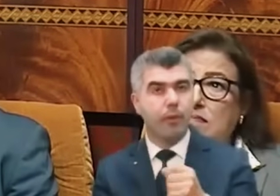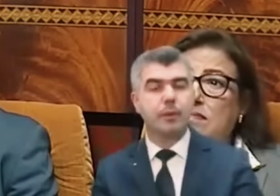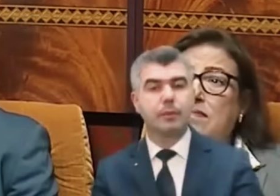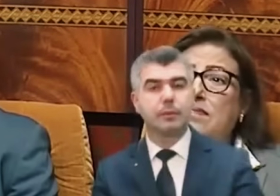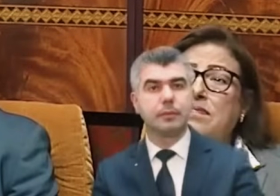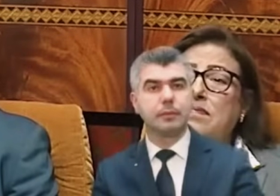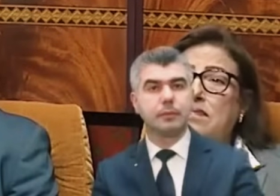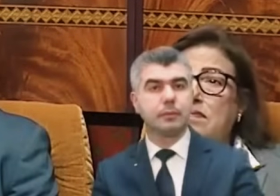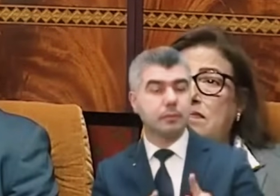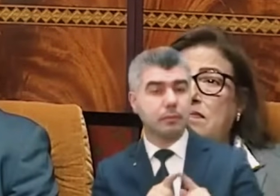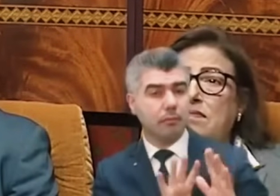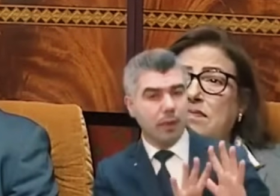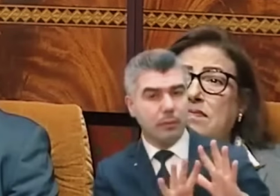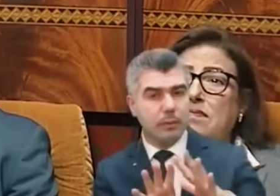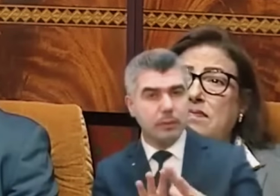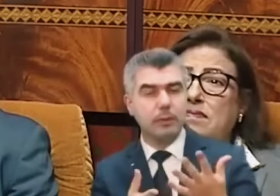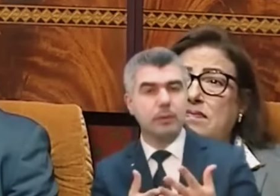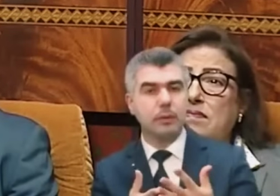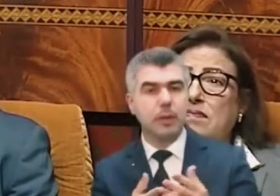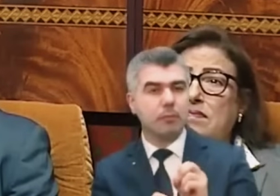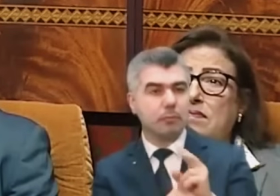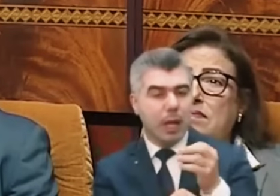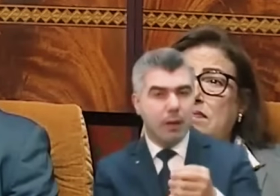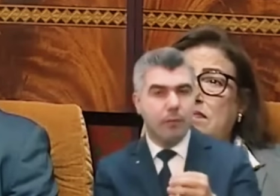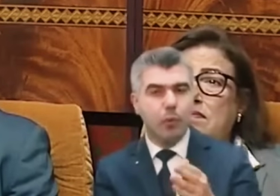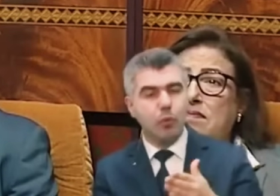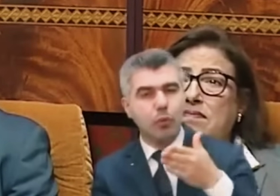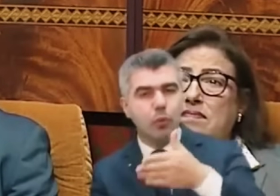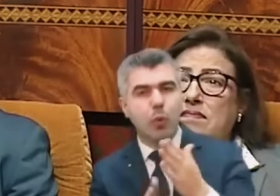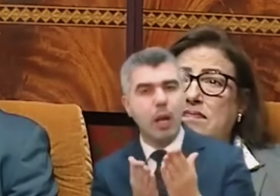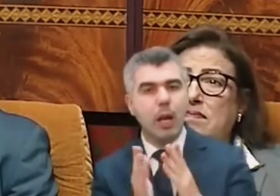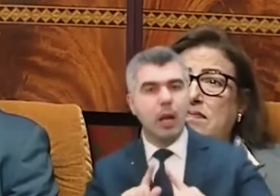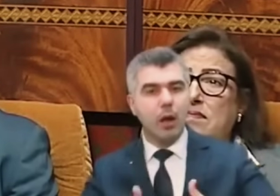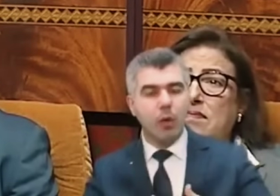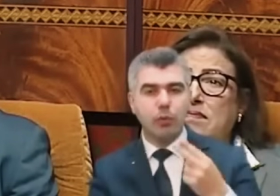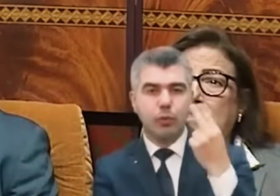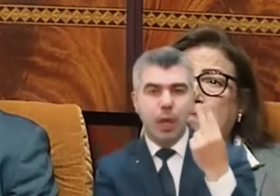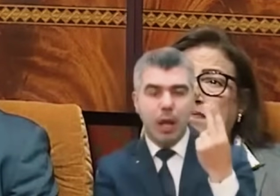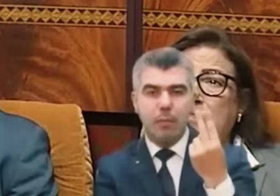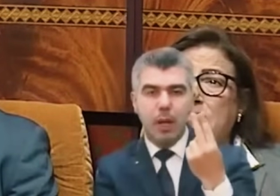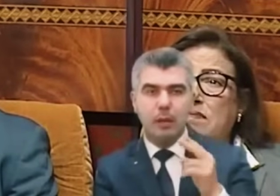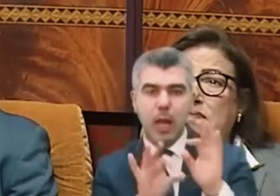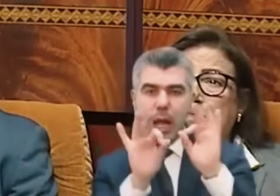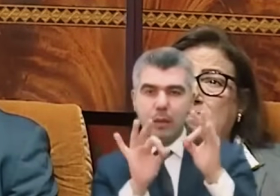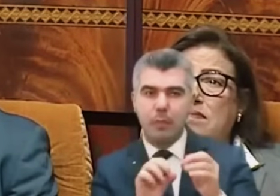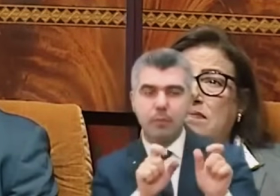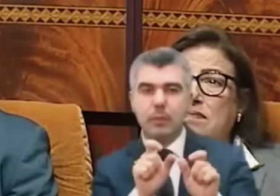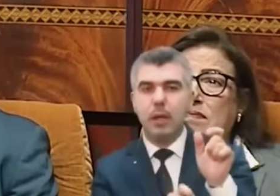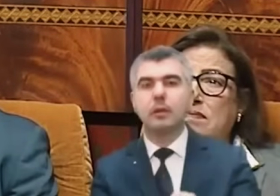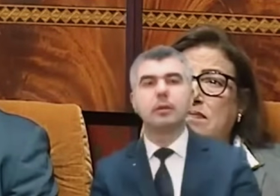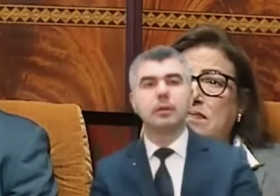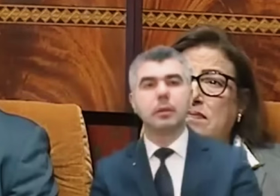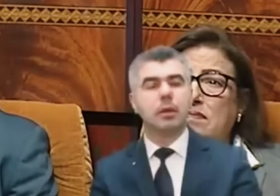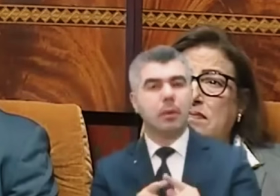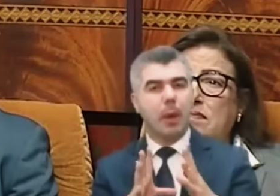قبيل الفيضانات، الهجرة، الدخول المدرسي، الدخول الجامعي، الإحصاء، في ظل